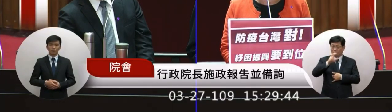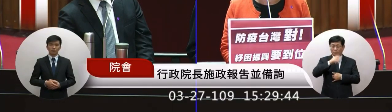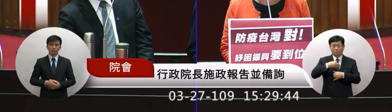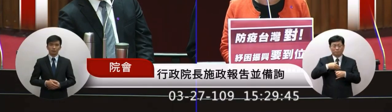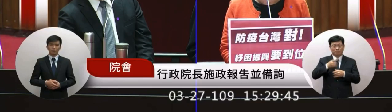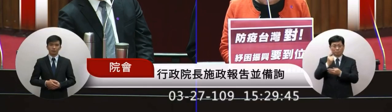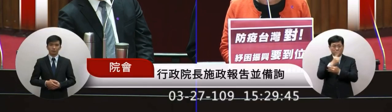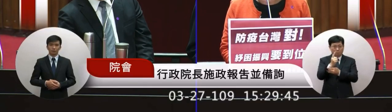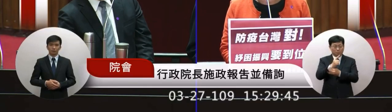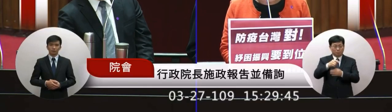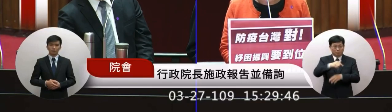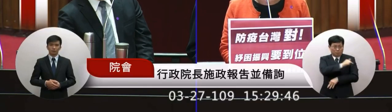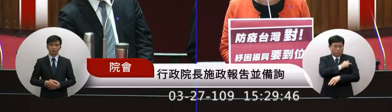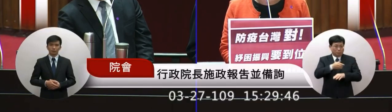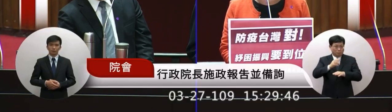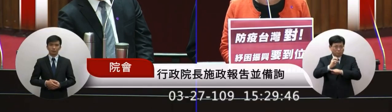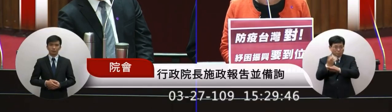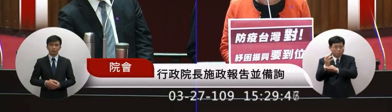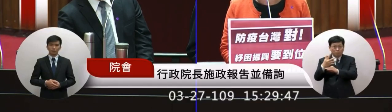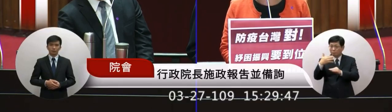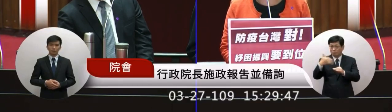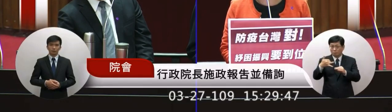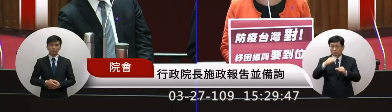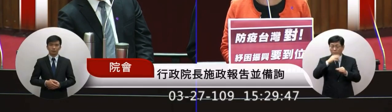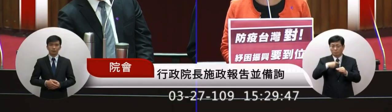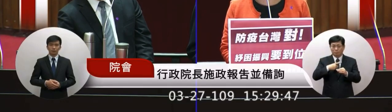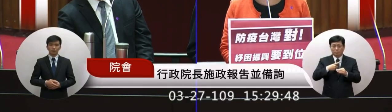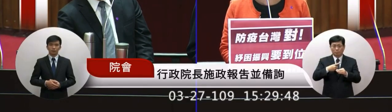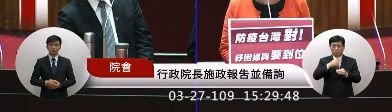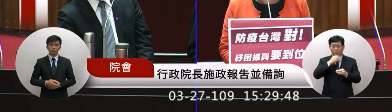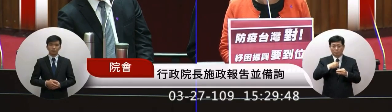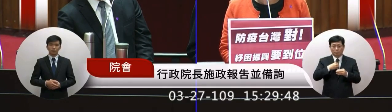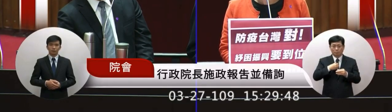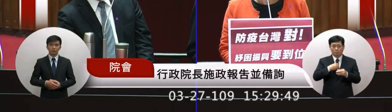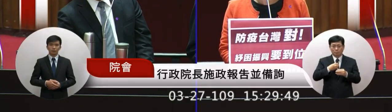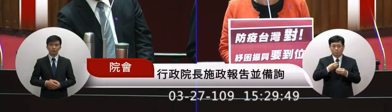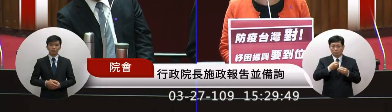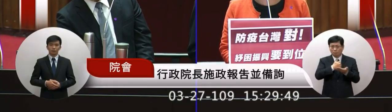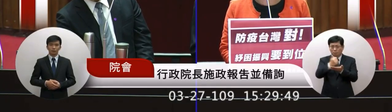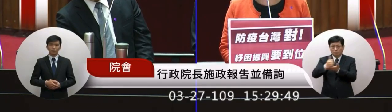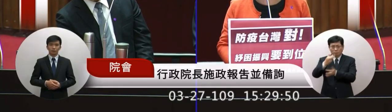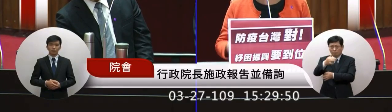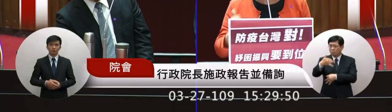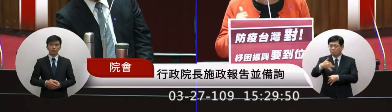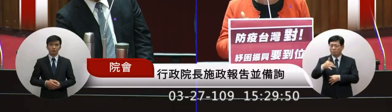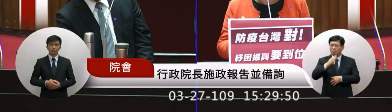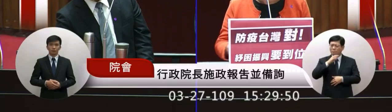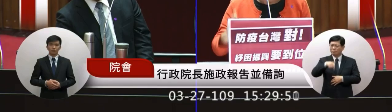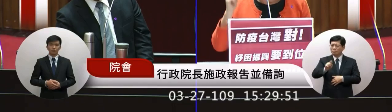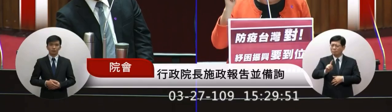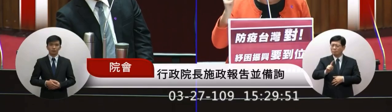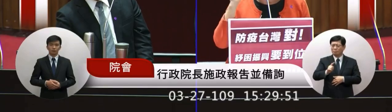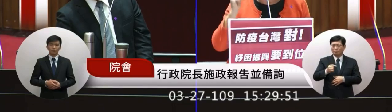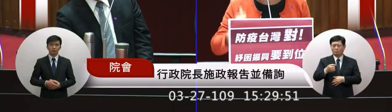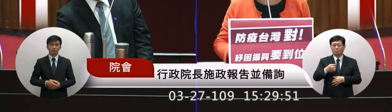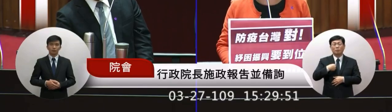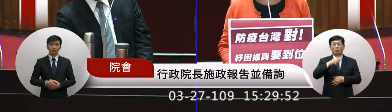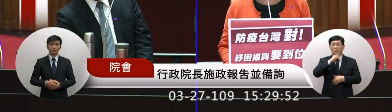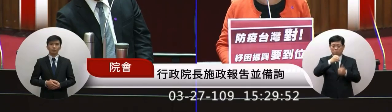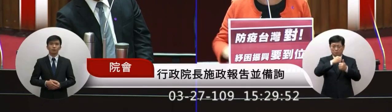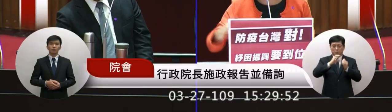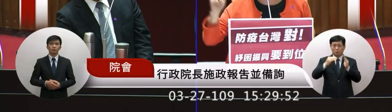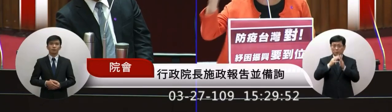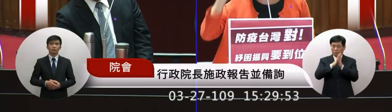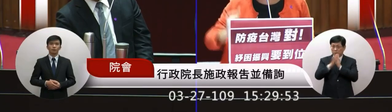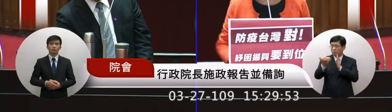救护车啊哈，还没有完成配送配置。那这个当然有牵涉到我们的组织国家